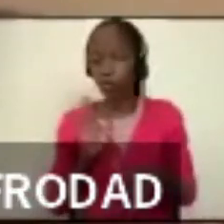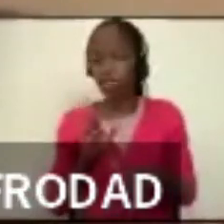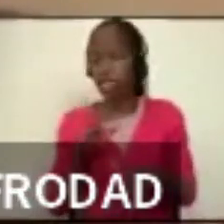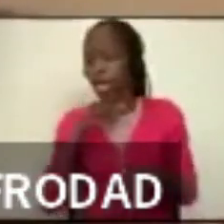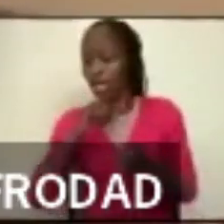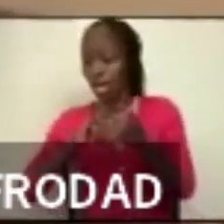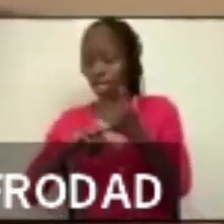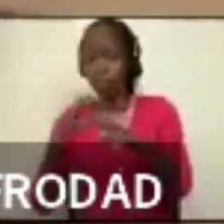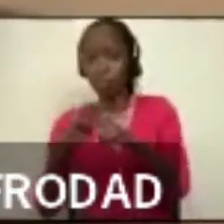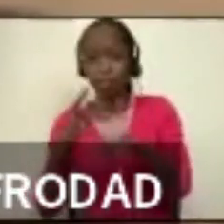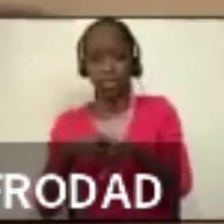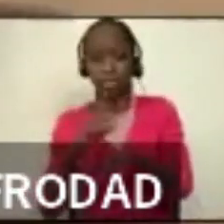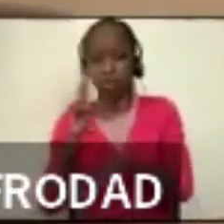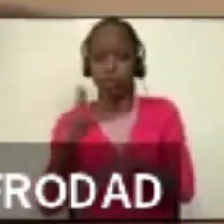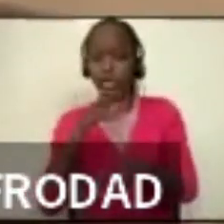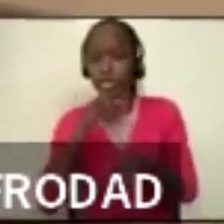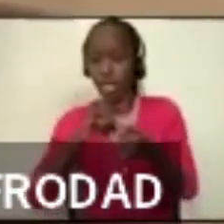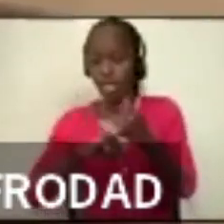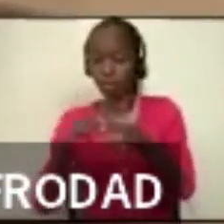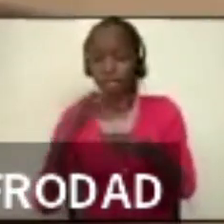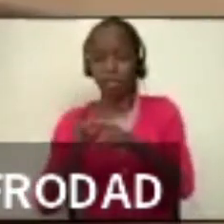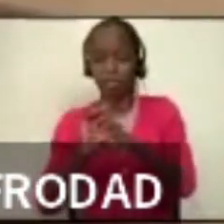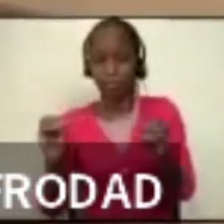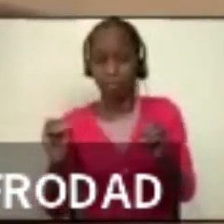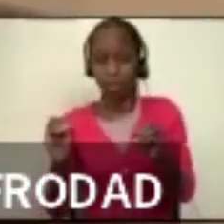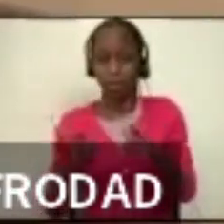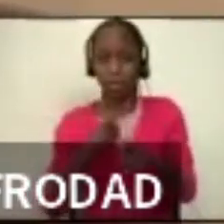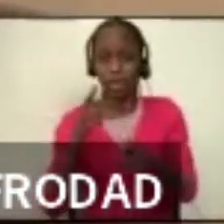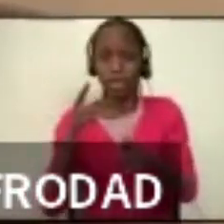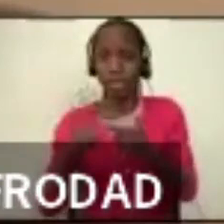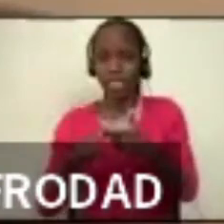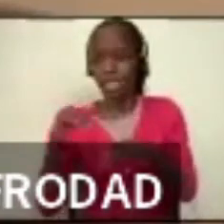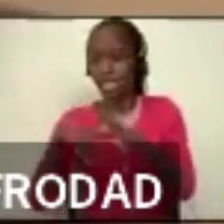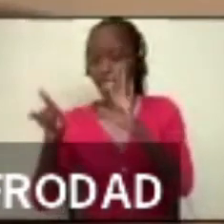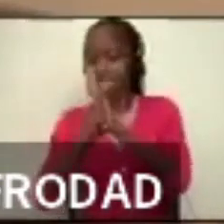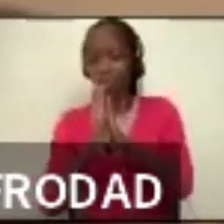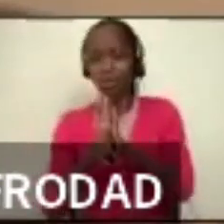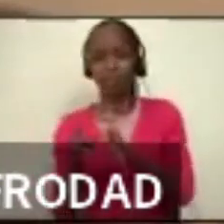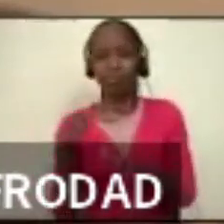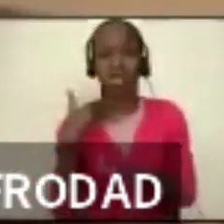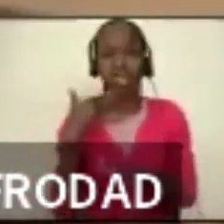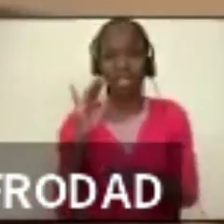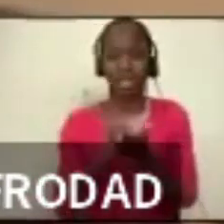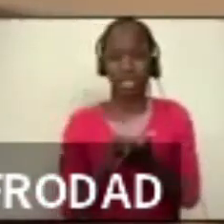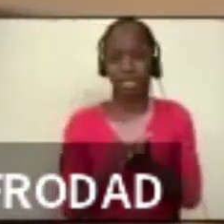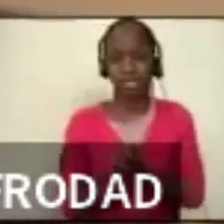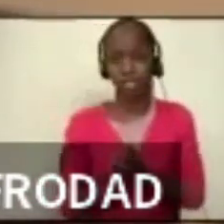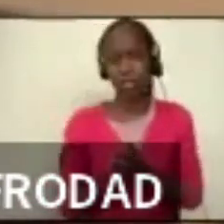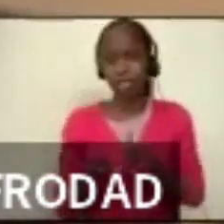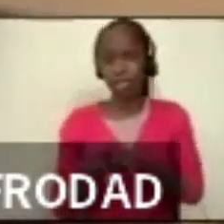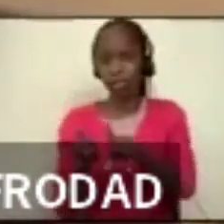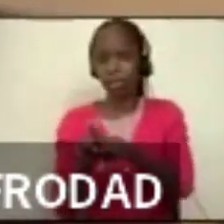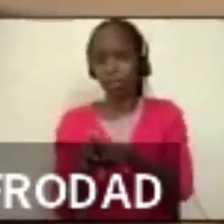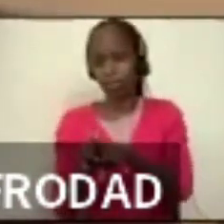famille, ils n'aiment pas ça. Ils ne comprennent pas. Donc, voilà, c'est des problèmes